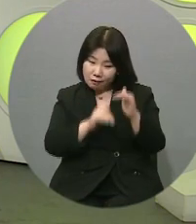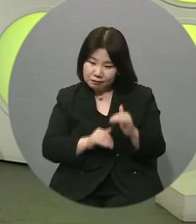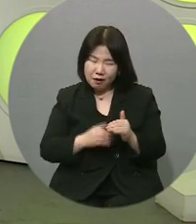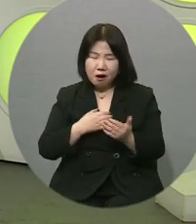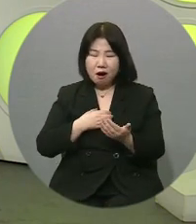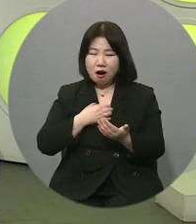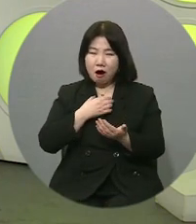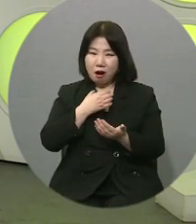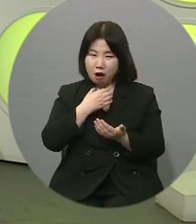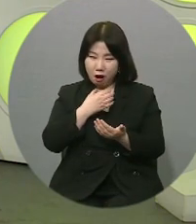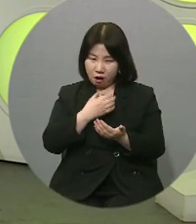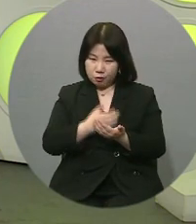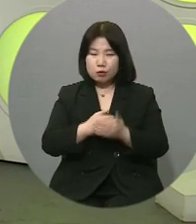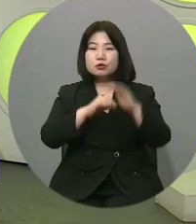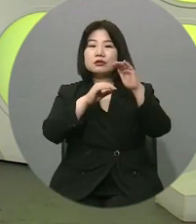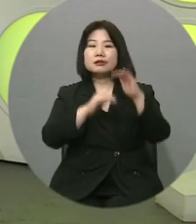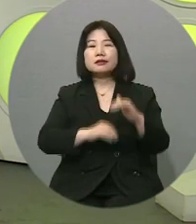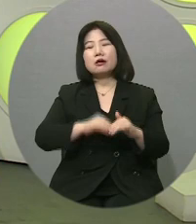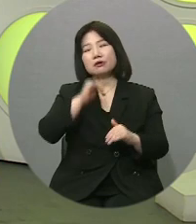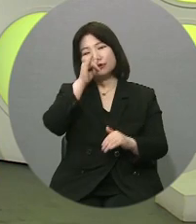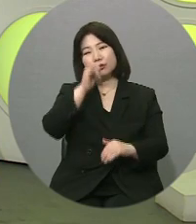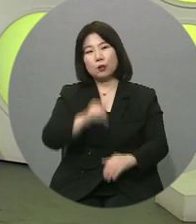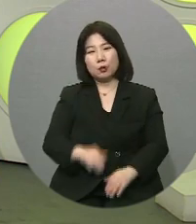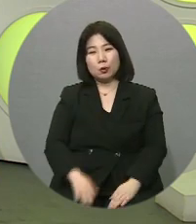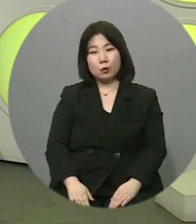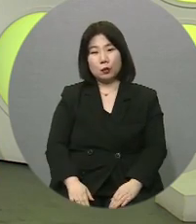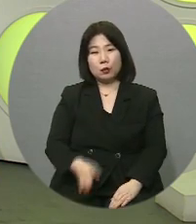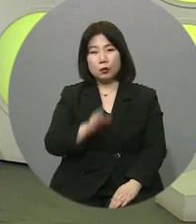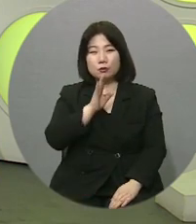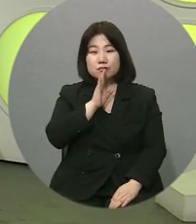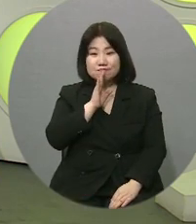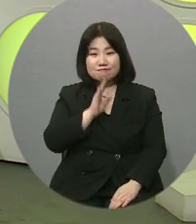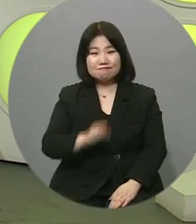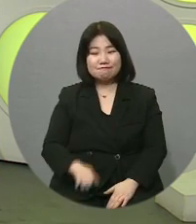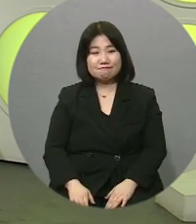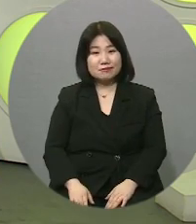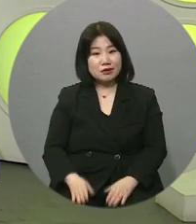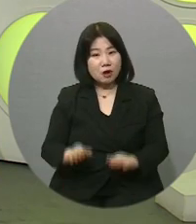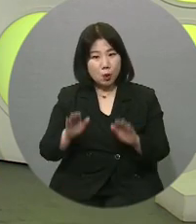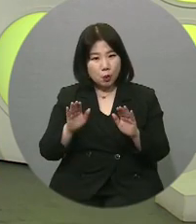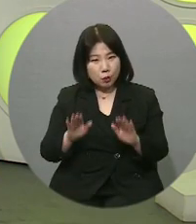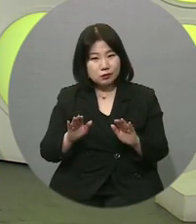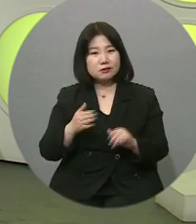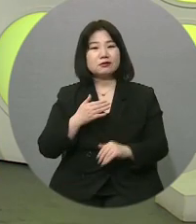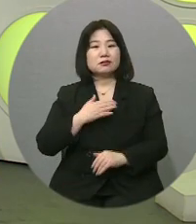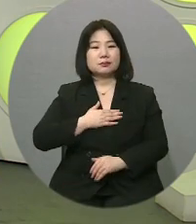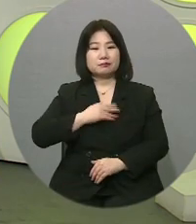이야기들이 가끔 이렇게 눈에 띌 때가 있어요. 아주 뭉클한. 맞습니다. 그래서 오늘 저도요